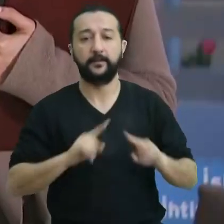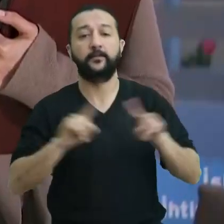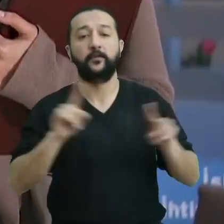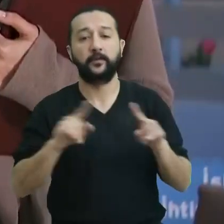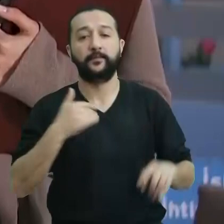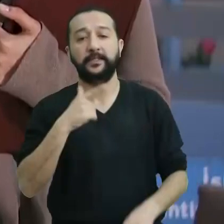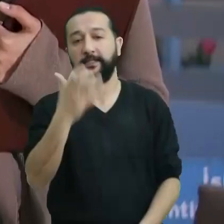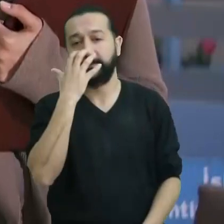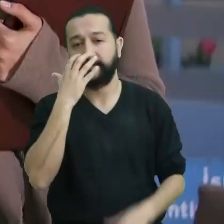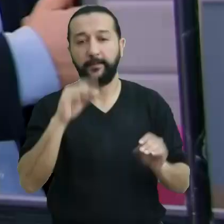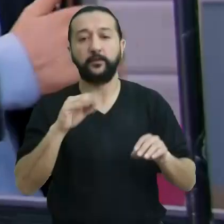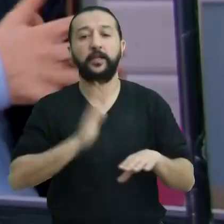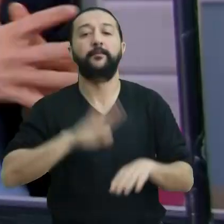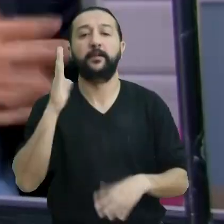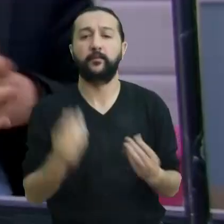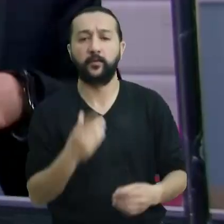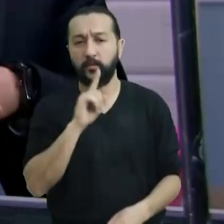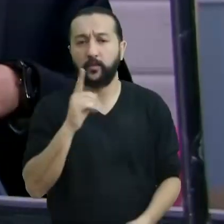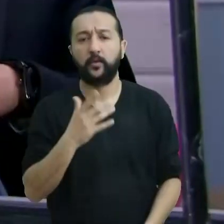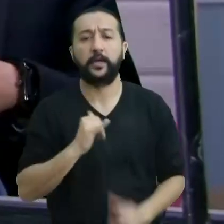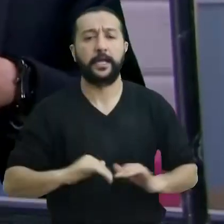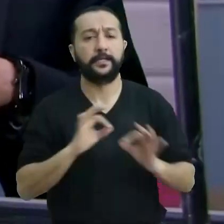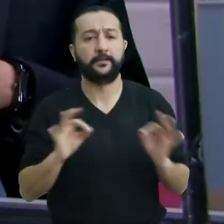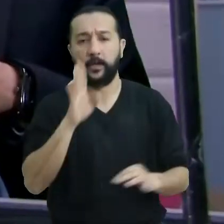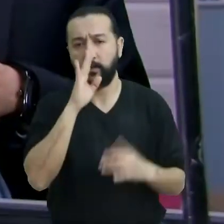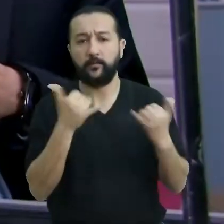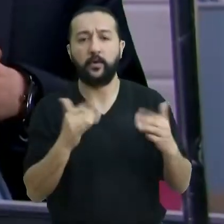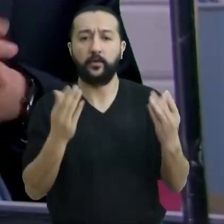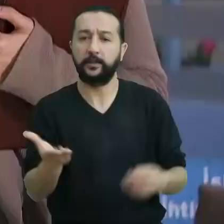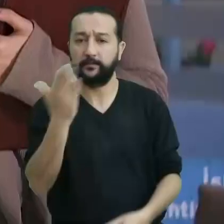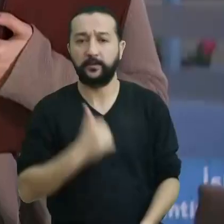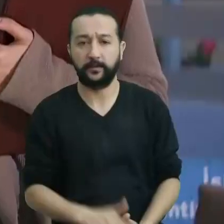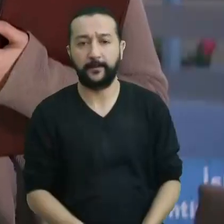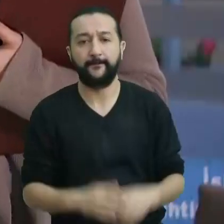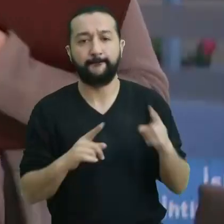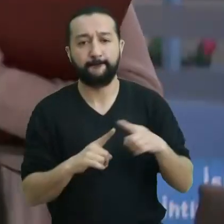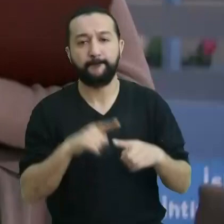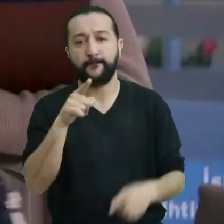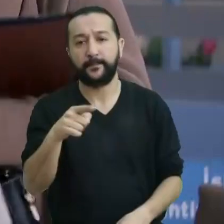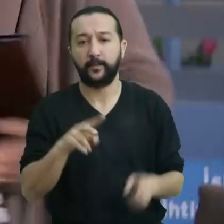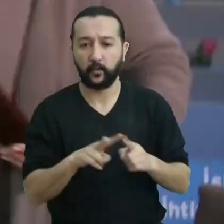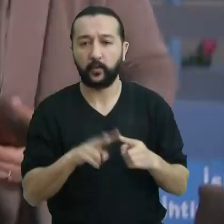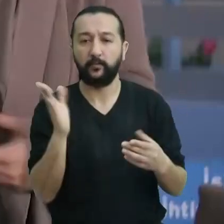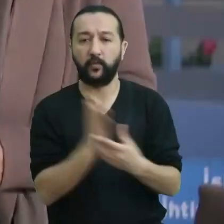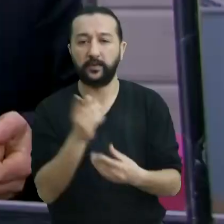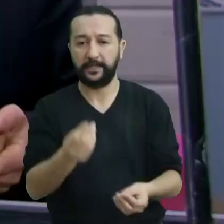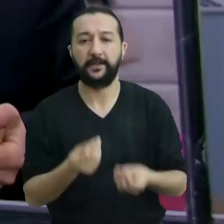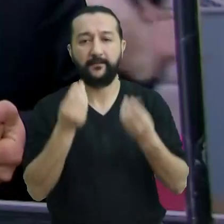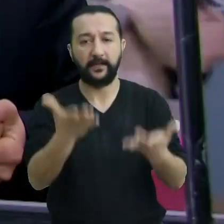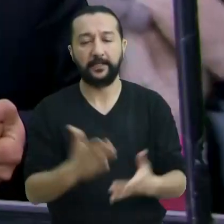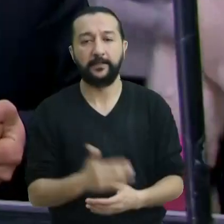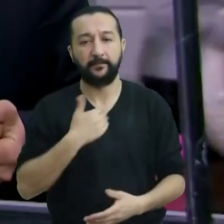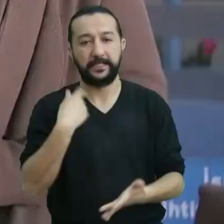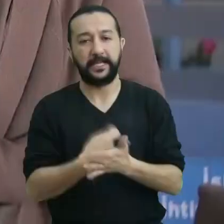Yok, biz sizi meşgul etmeyelim. Yok canım, ne rahatsızlığı, öğle arasındayız zaten, buyurun. Tuğba'cığım, Nurhan bu dosyayı size